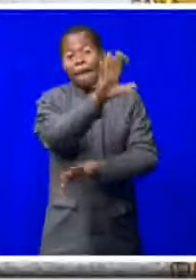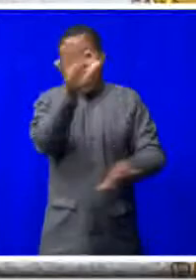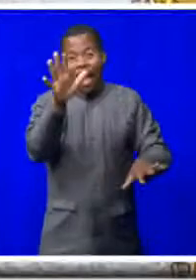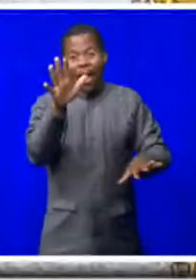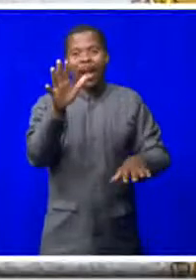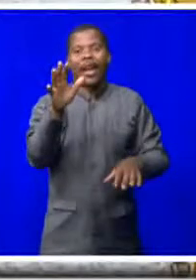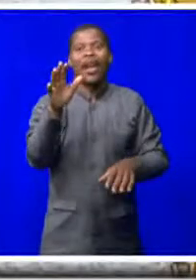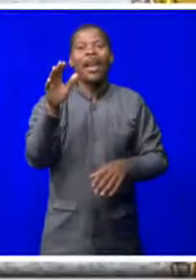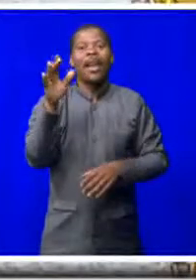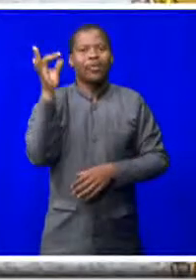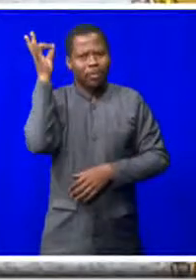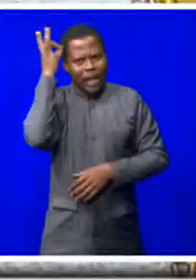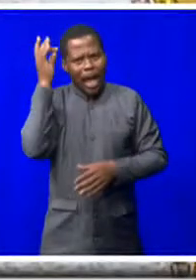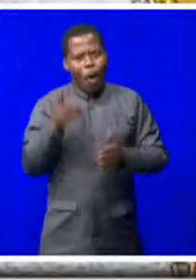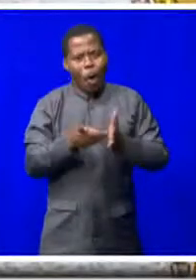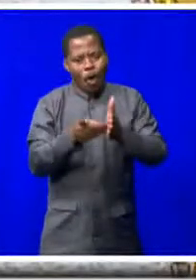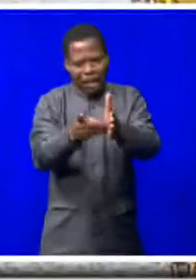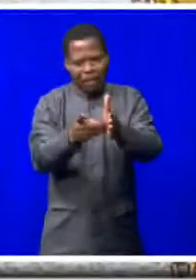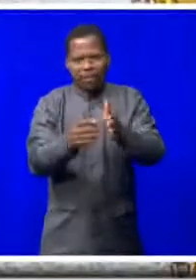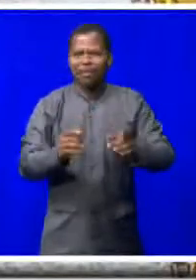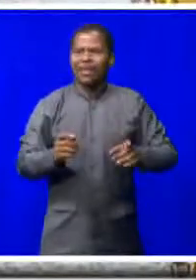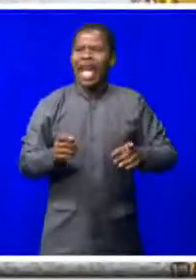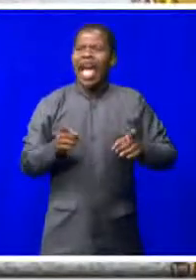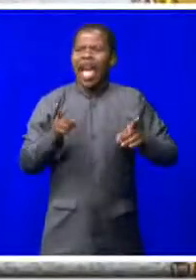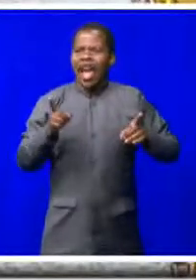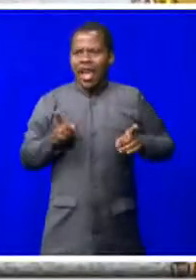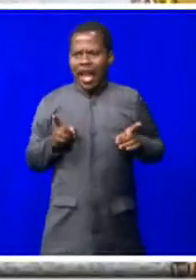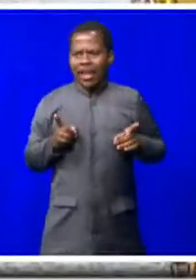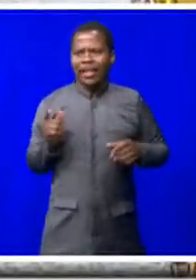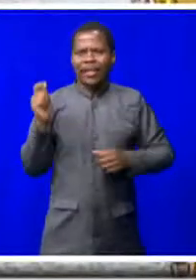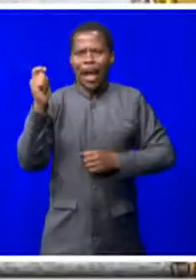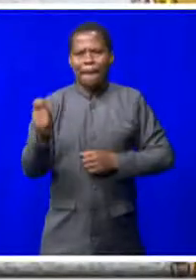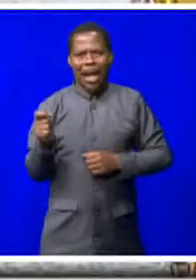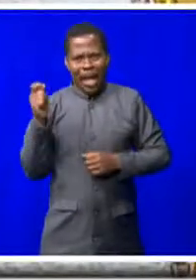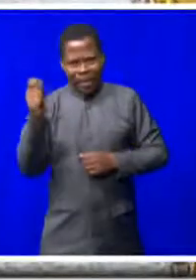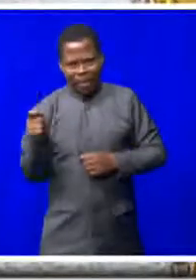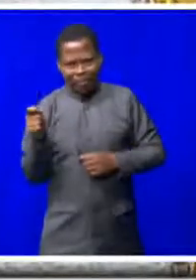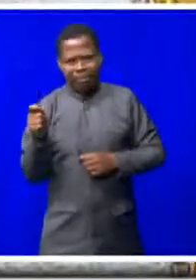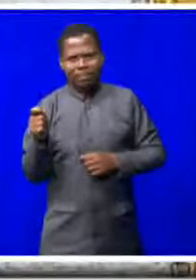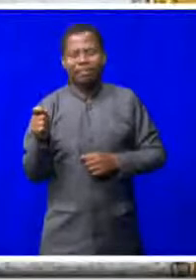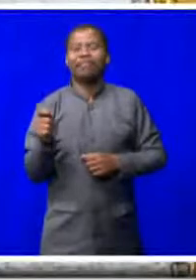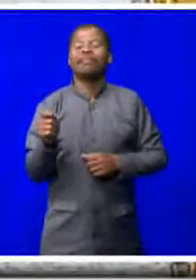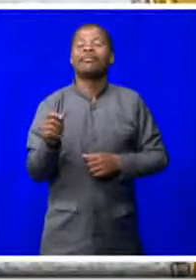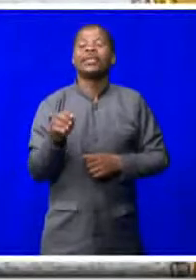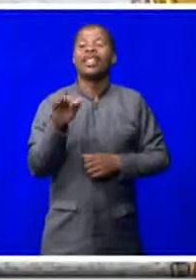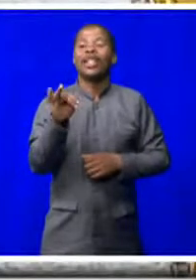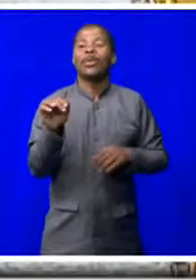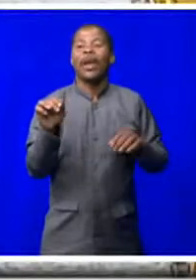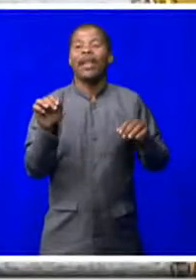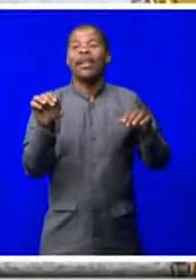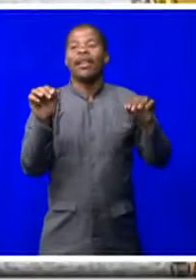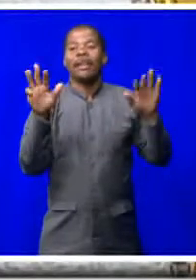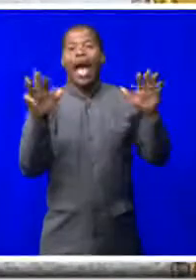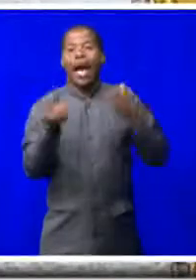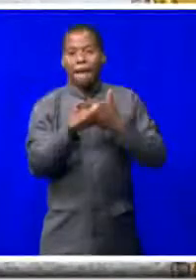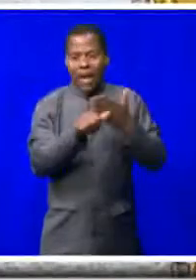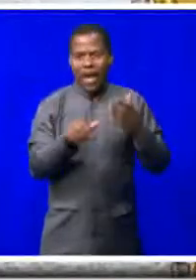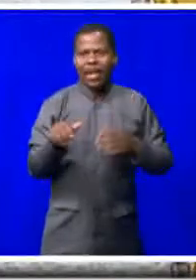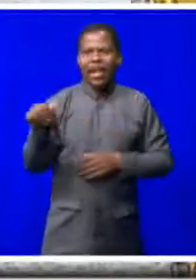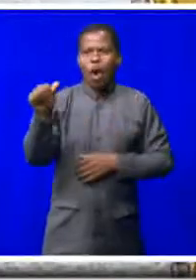tintfombi imbali yemaSwati ayiphelele esigodlweni elidzidzini mhla tingemashumi lamabili